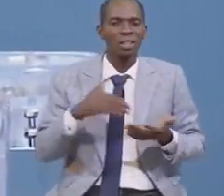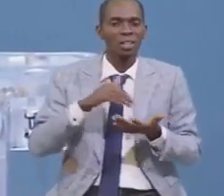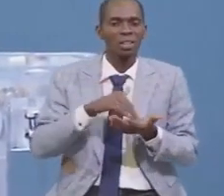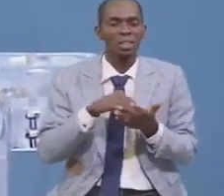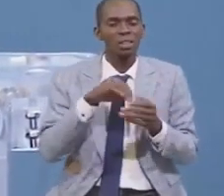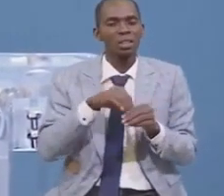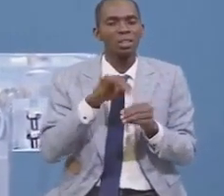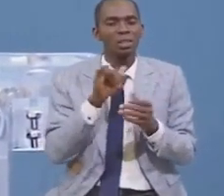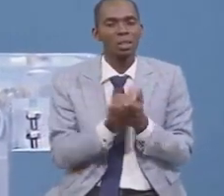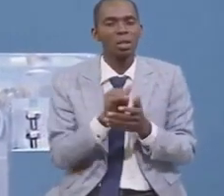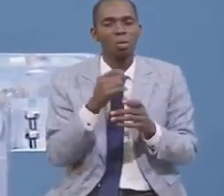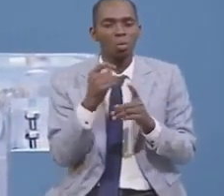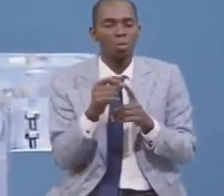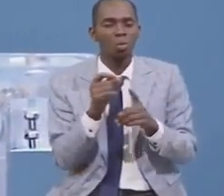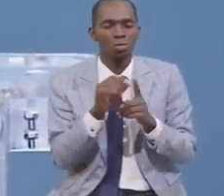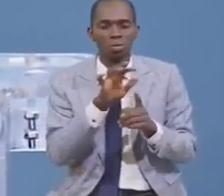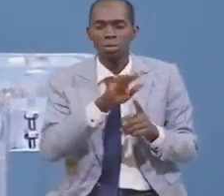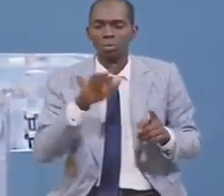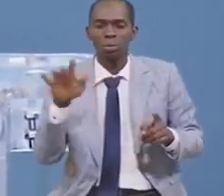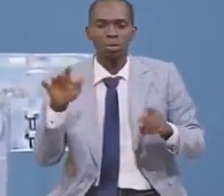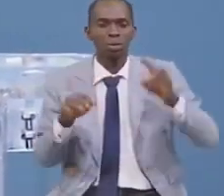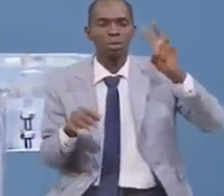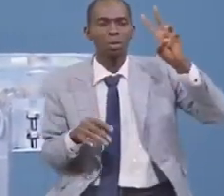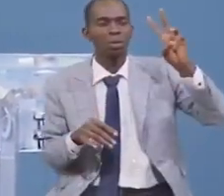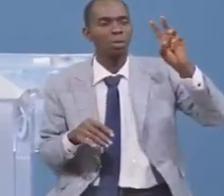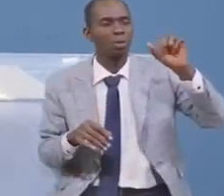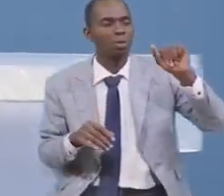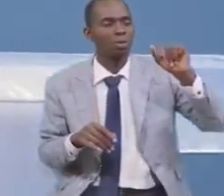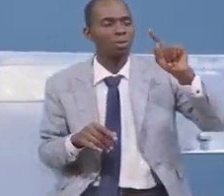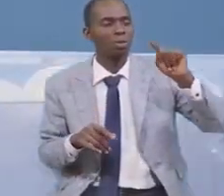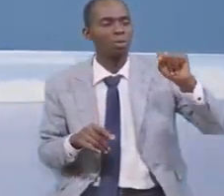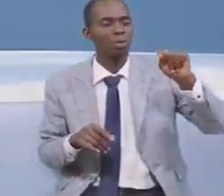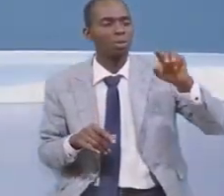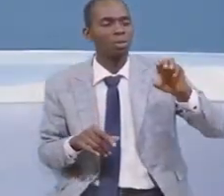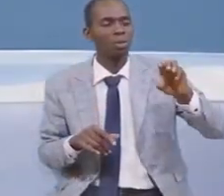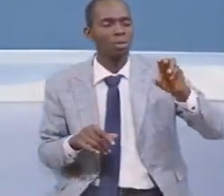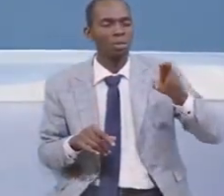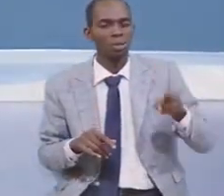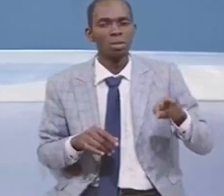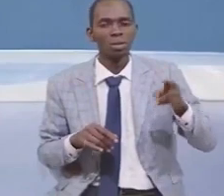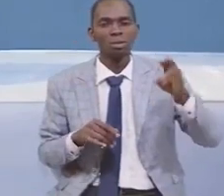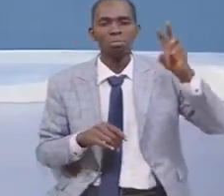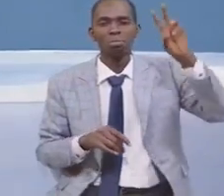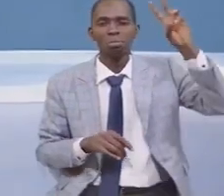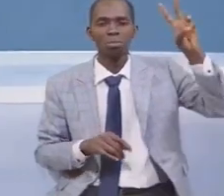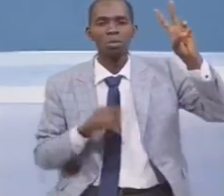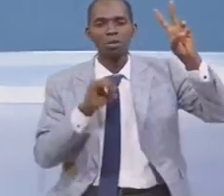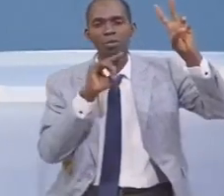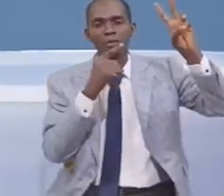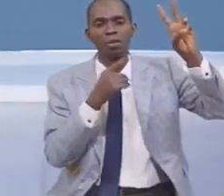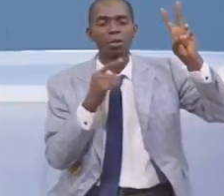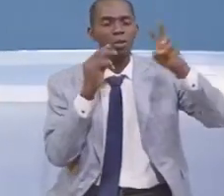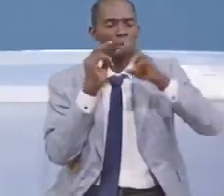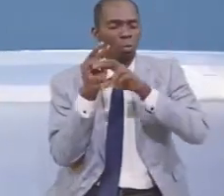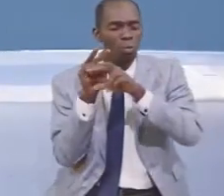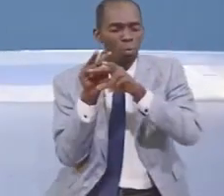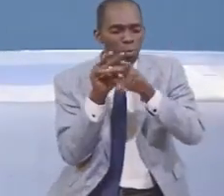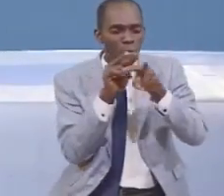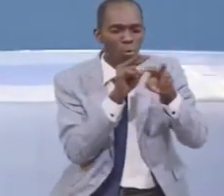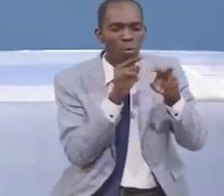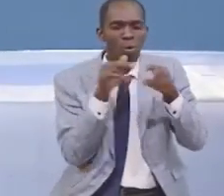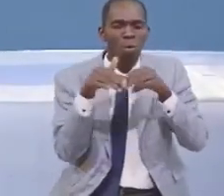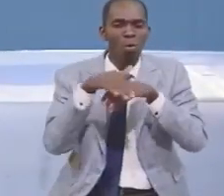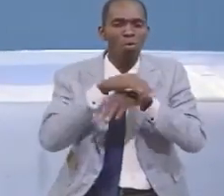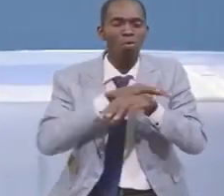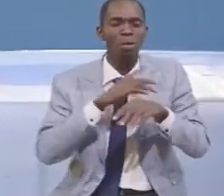word watch. మరల రెండో అంశాన్ని కూడా వాచ్ అనే పదములో నుంచి ధ్యానం చేస్తాం. You watch over the words